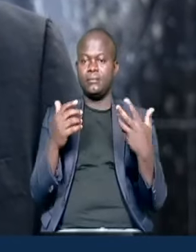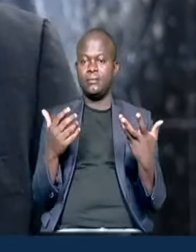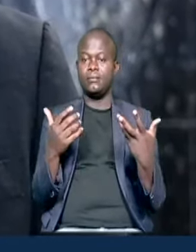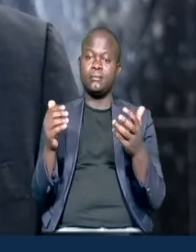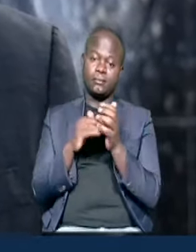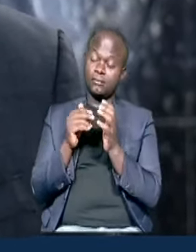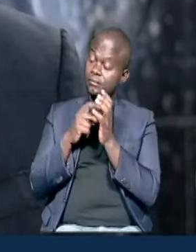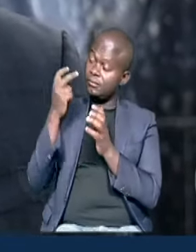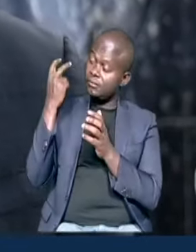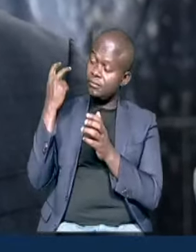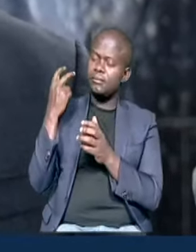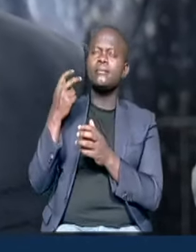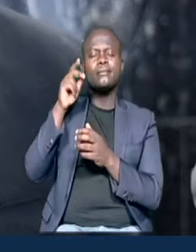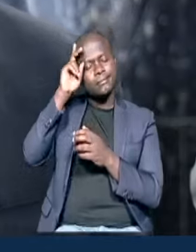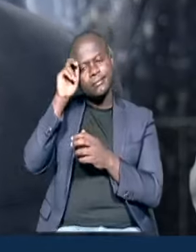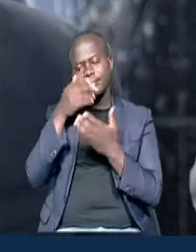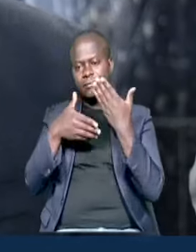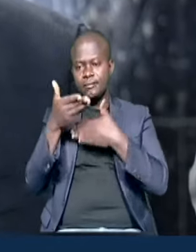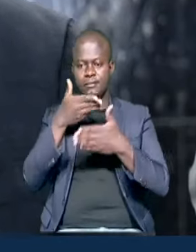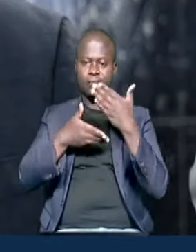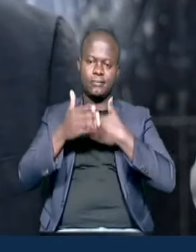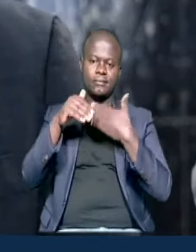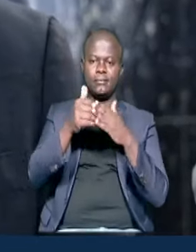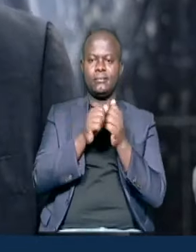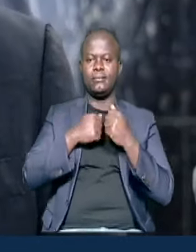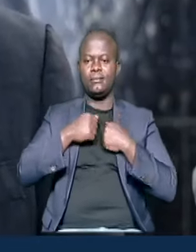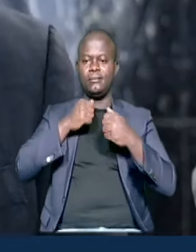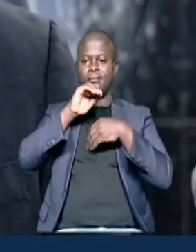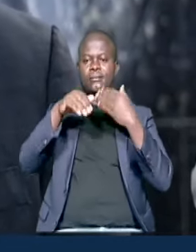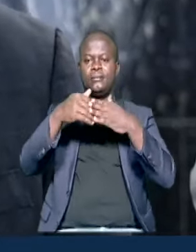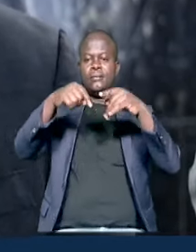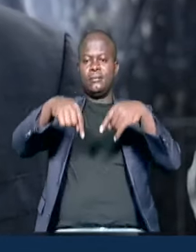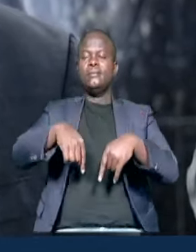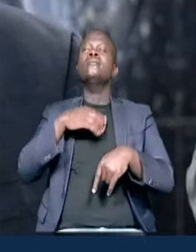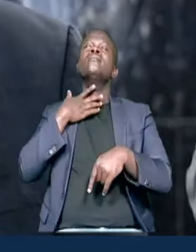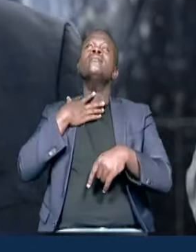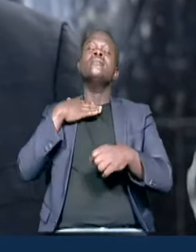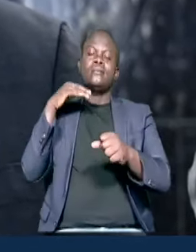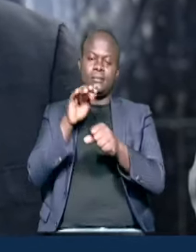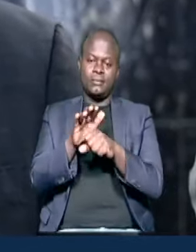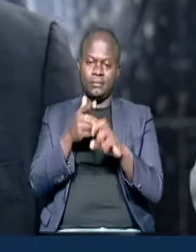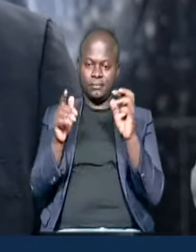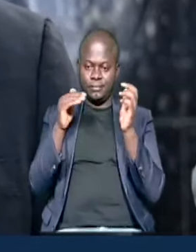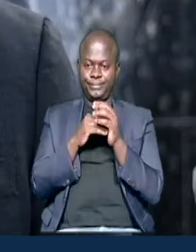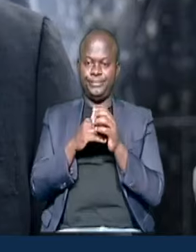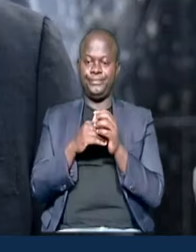basubize amaso inyuma bagire ibiganiro byiza abanyarwanda rero bahanga baranyotewe cyane bakaba